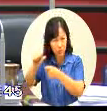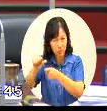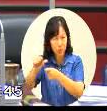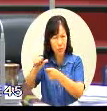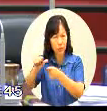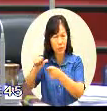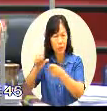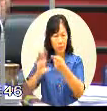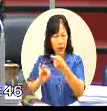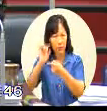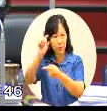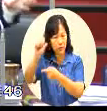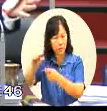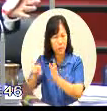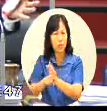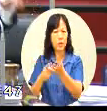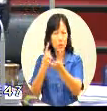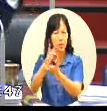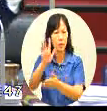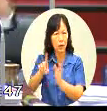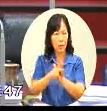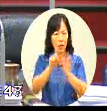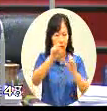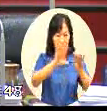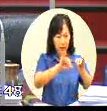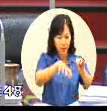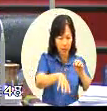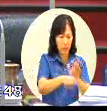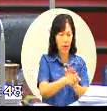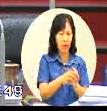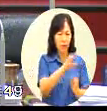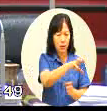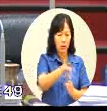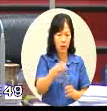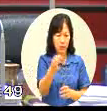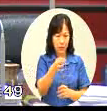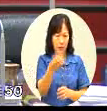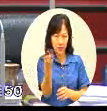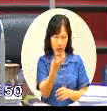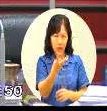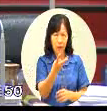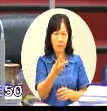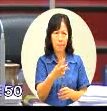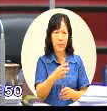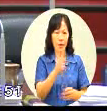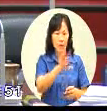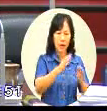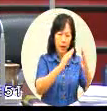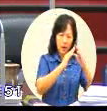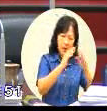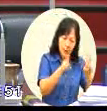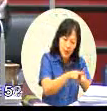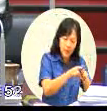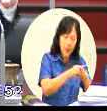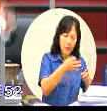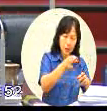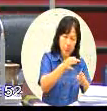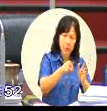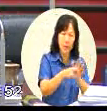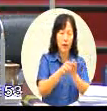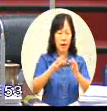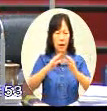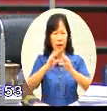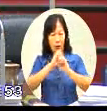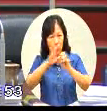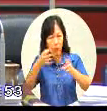加吗？一块土地有三种价格，市价、公告限值、公告地价，这三种价